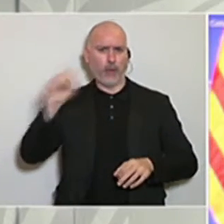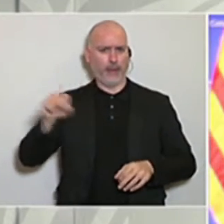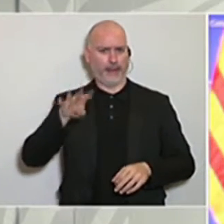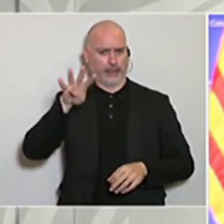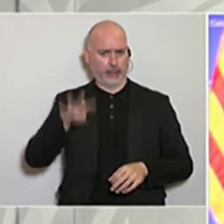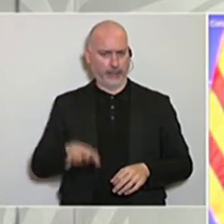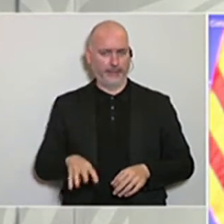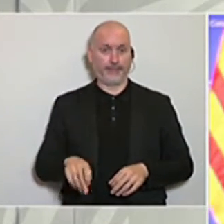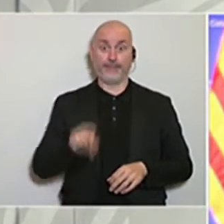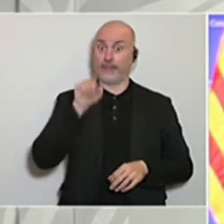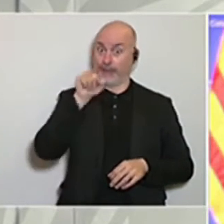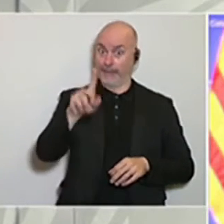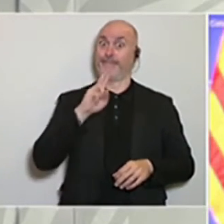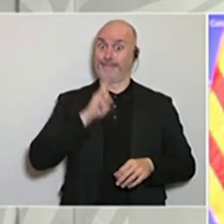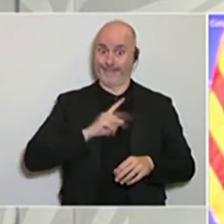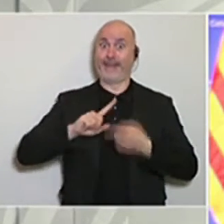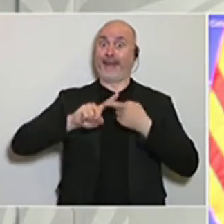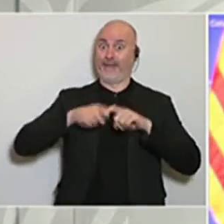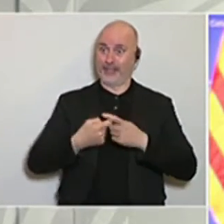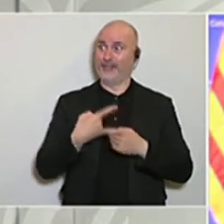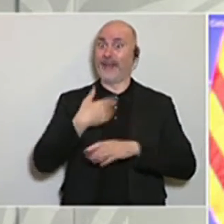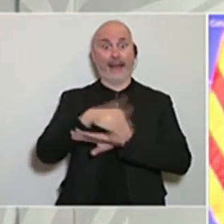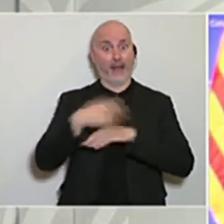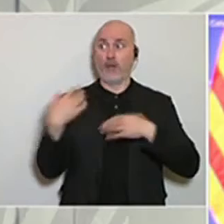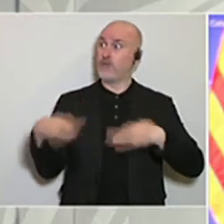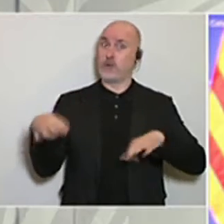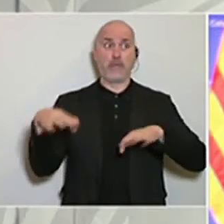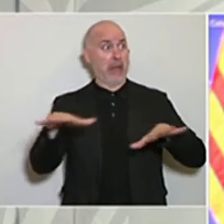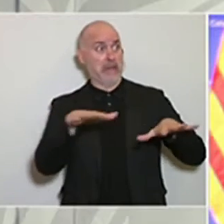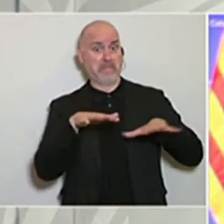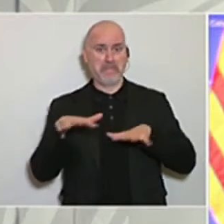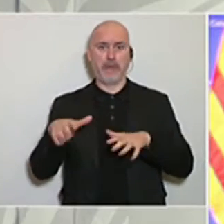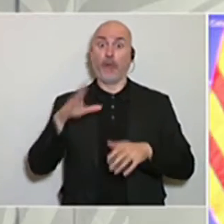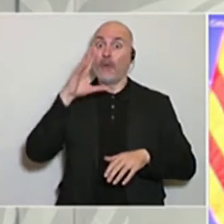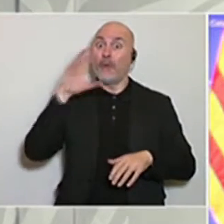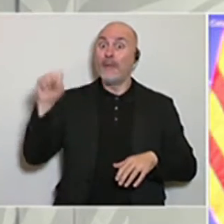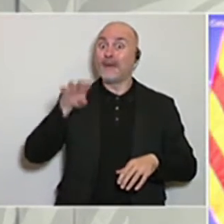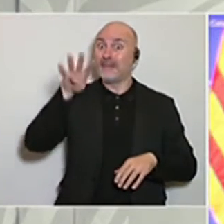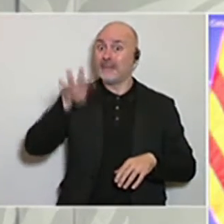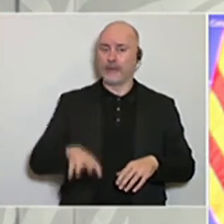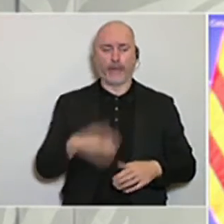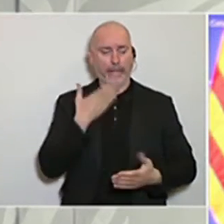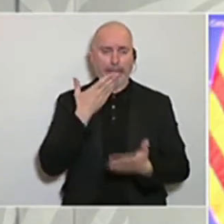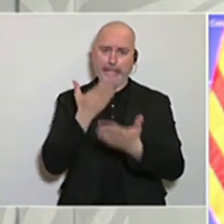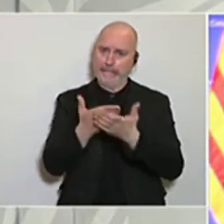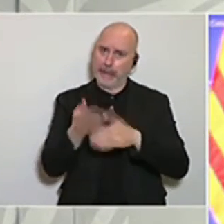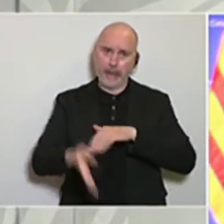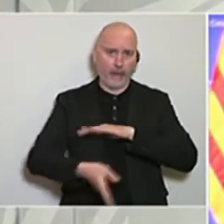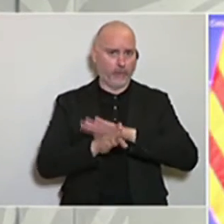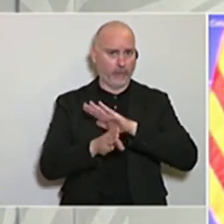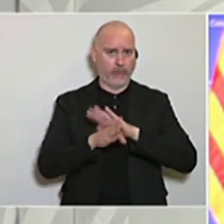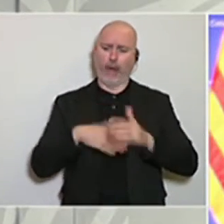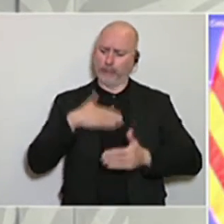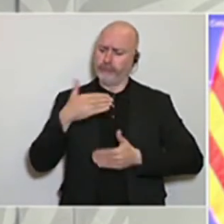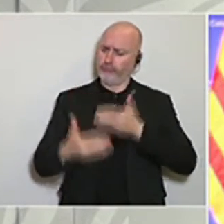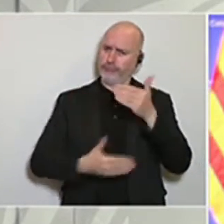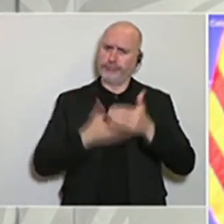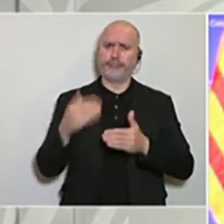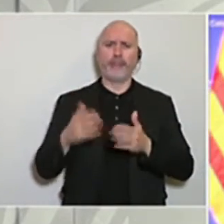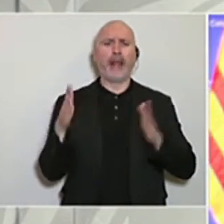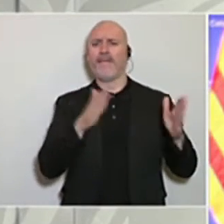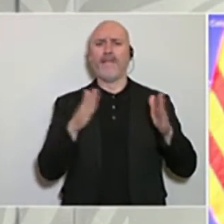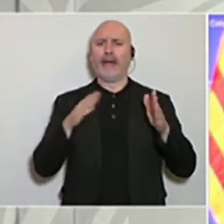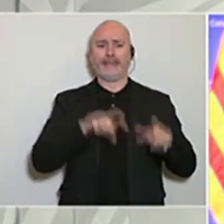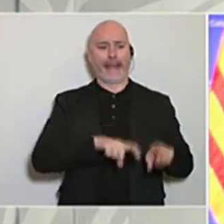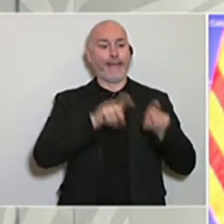sentit, vostè feia la reflexió de la normalitat al carrer. Nosaltres, des del Govern de Catalunya, seguim demanant que, malgrat que podem anar avançant de fase, que malgrat podem